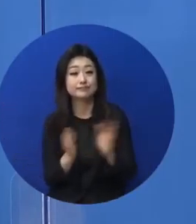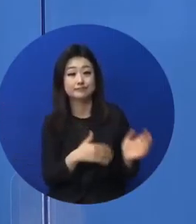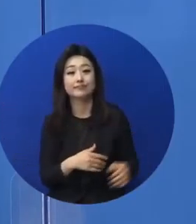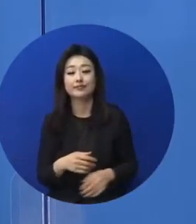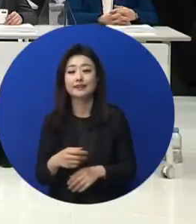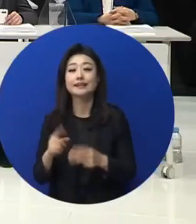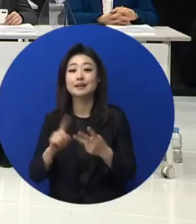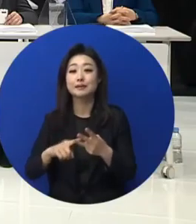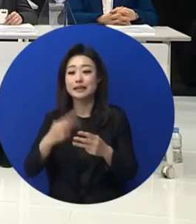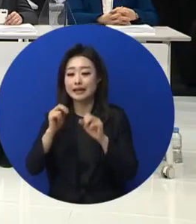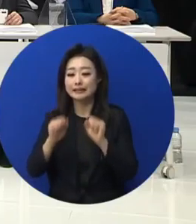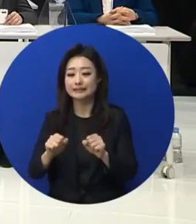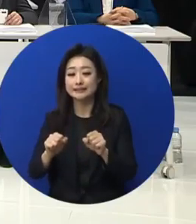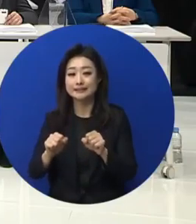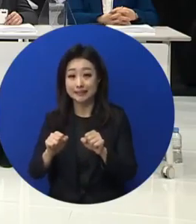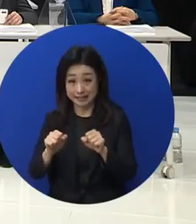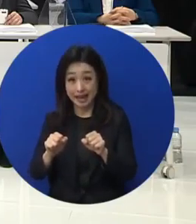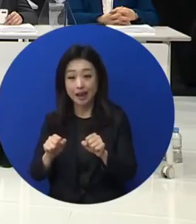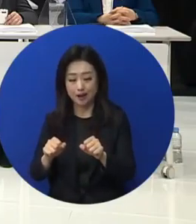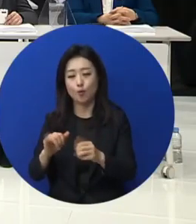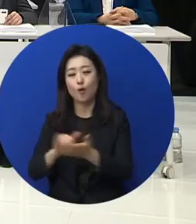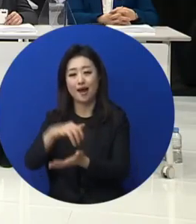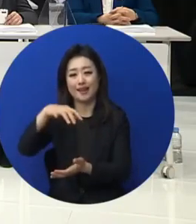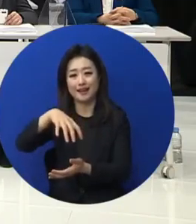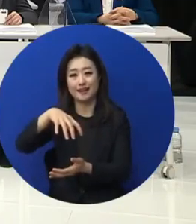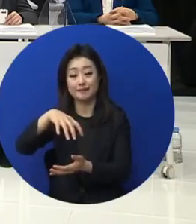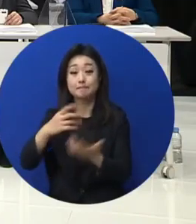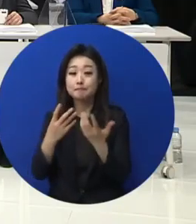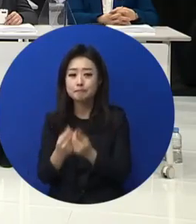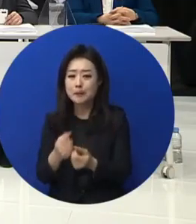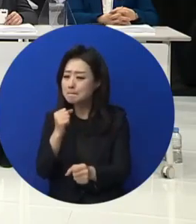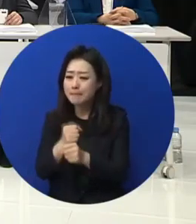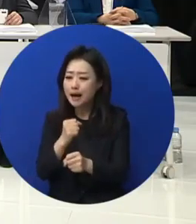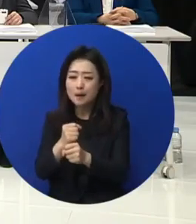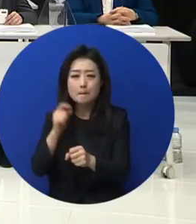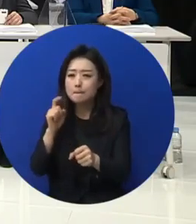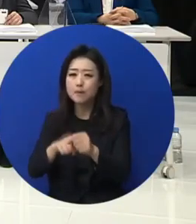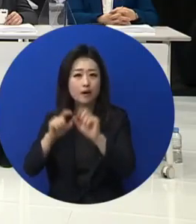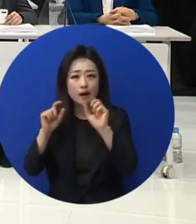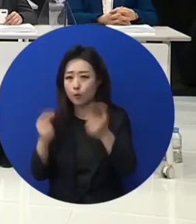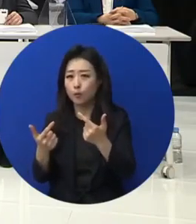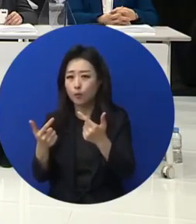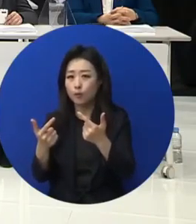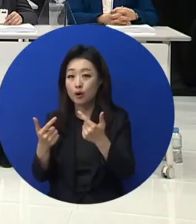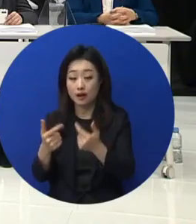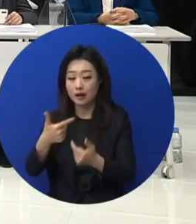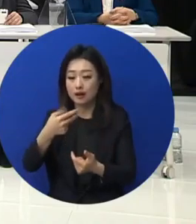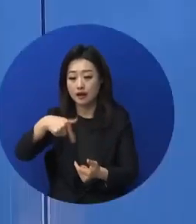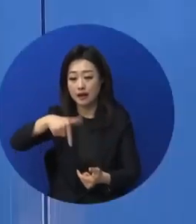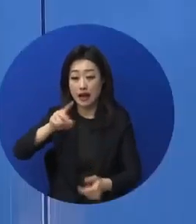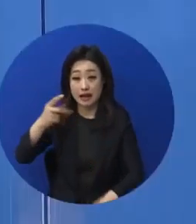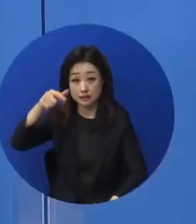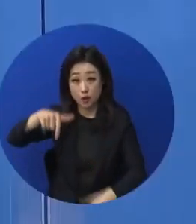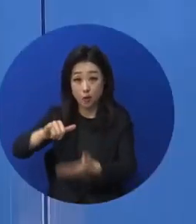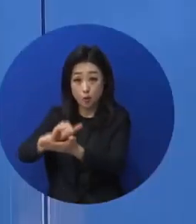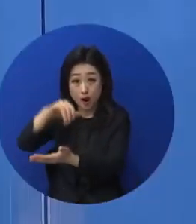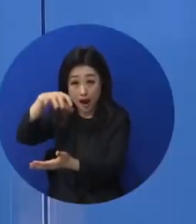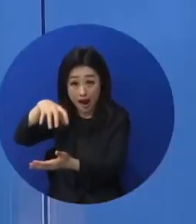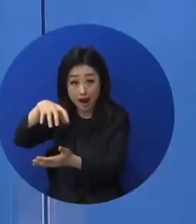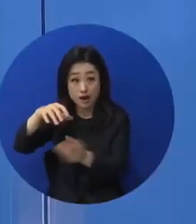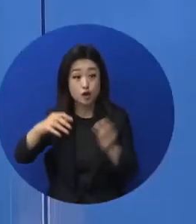상생공항입니다. 저희는 가덕신공항을 만드는 게 목표가 아닙니다. 가덕신공항을 통해서 수도권에